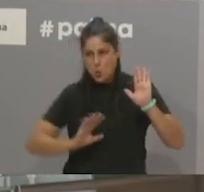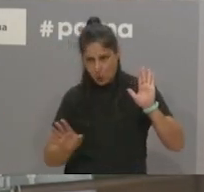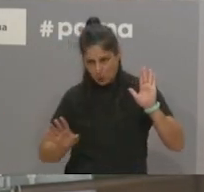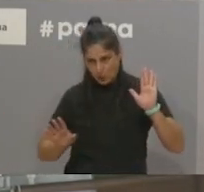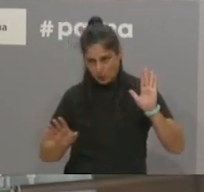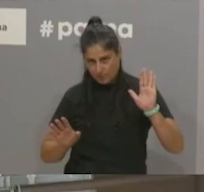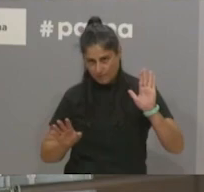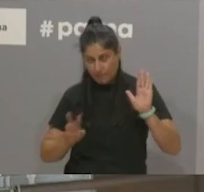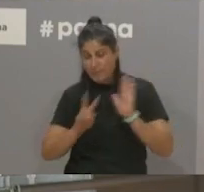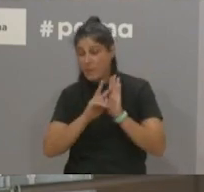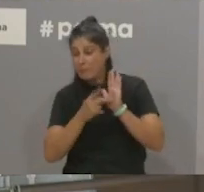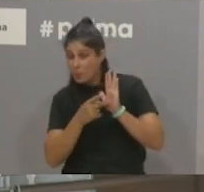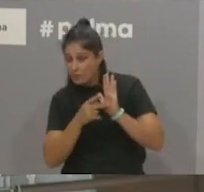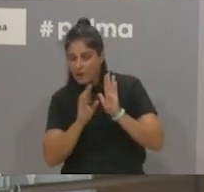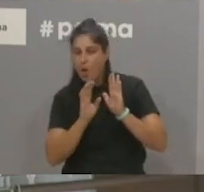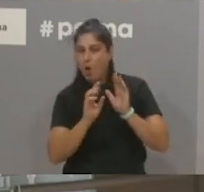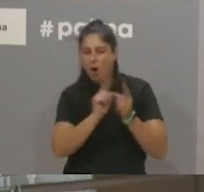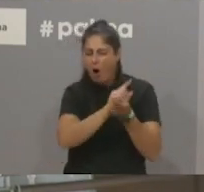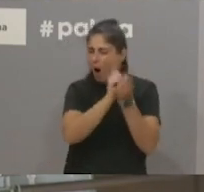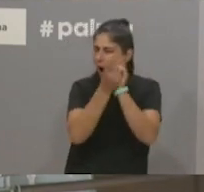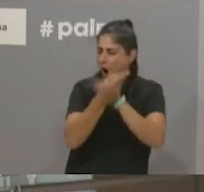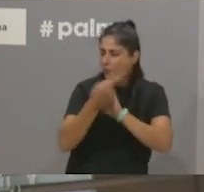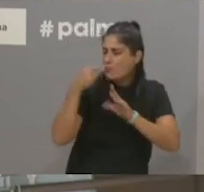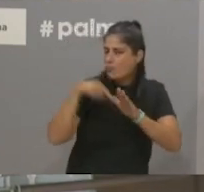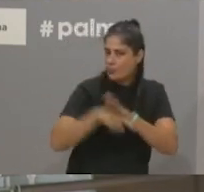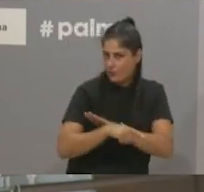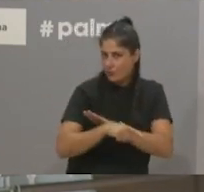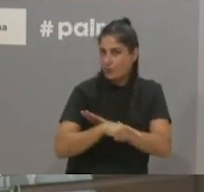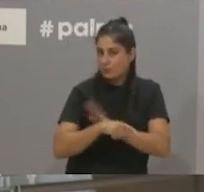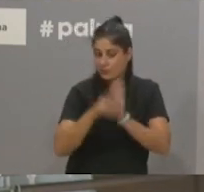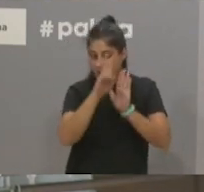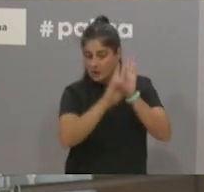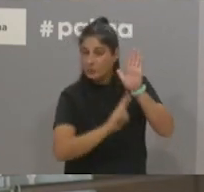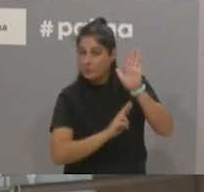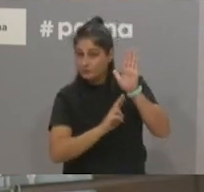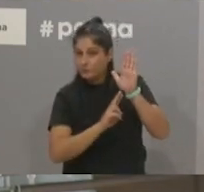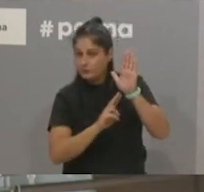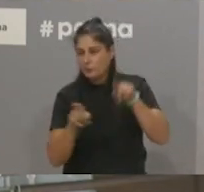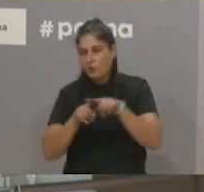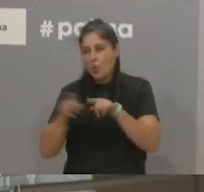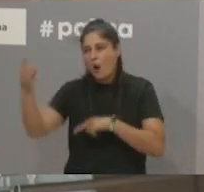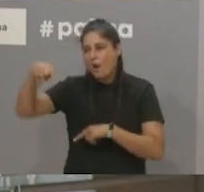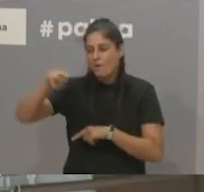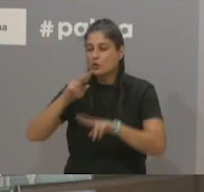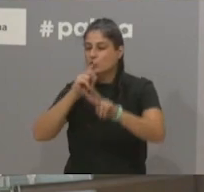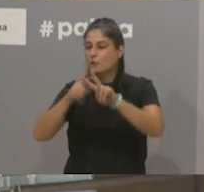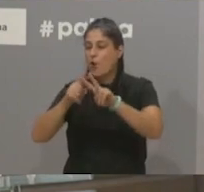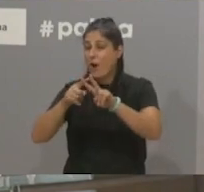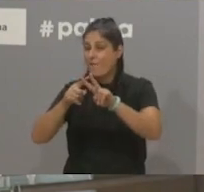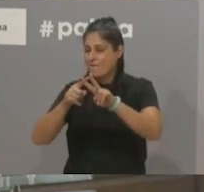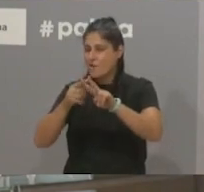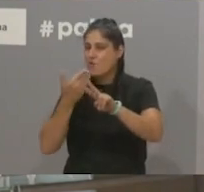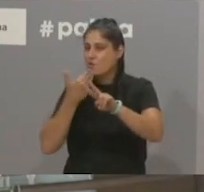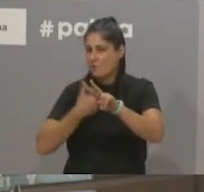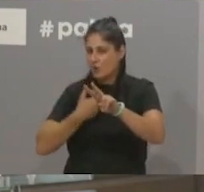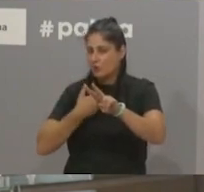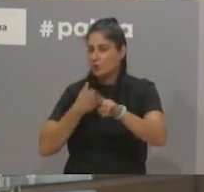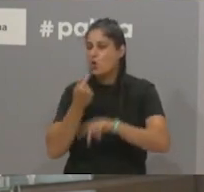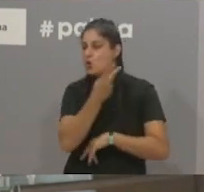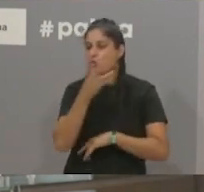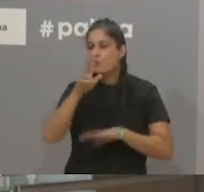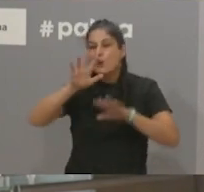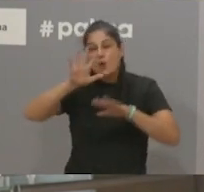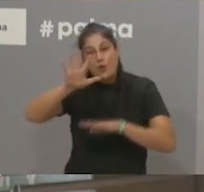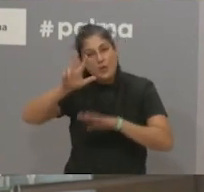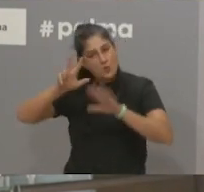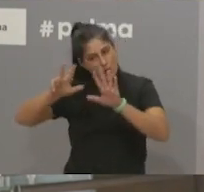modificació substancial del reglament de normalització, com es reclama en la proposició del grup de Vox en el número 58 de